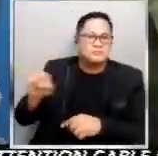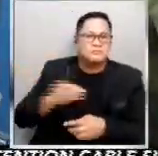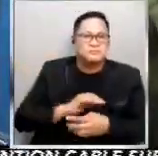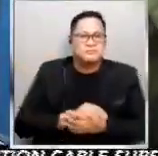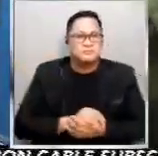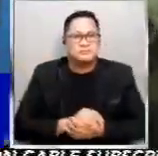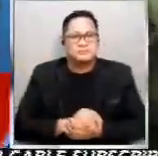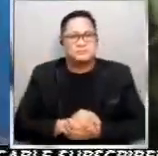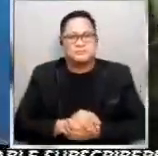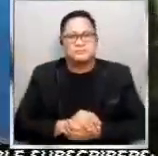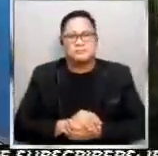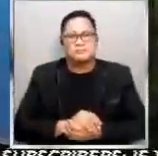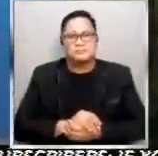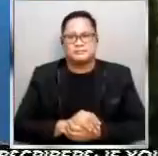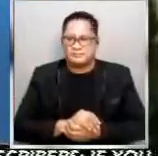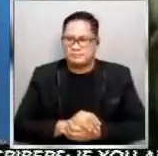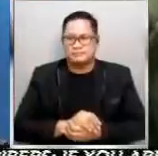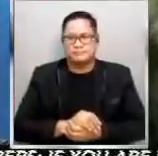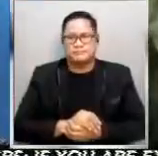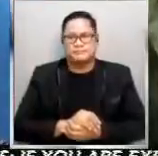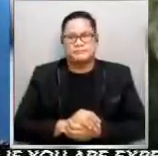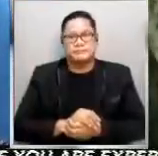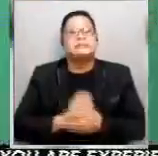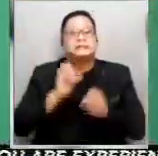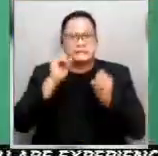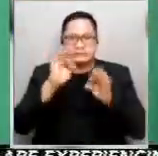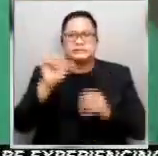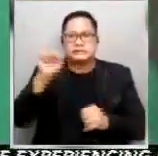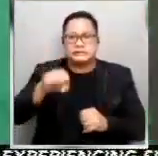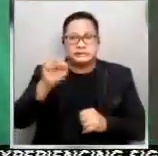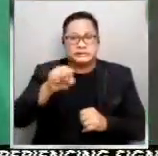prangkisa. Kung talagang dinidisregard na po nila.